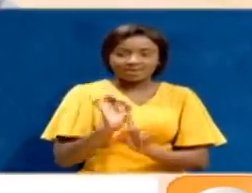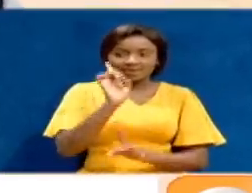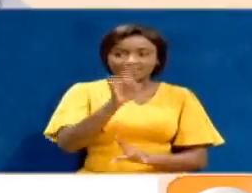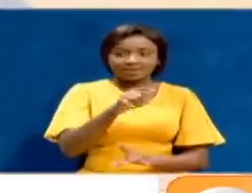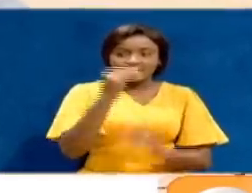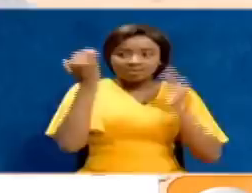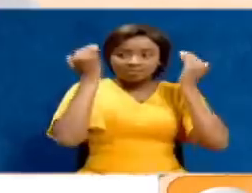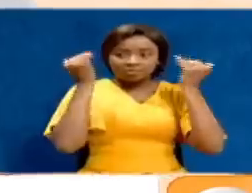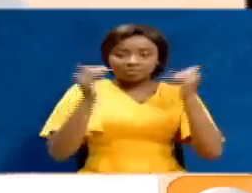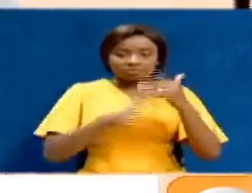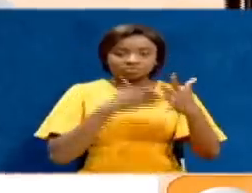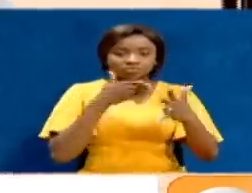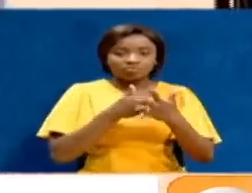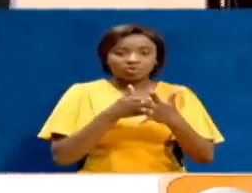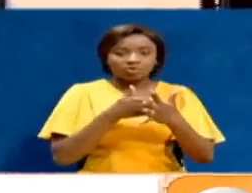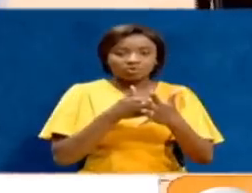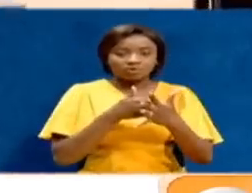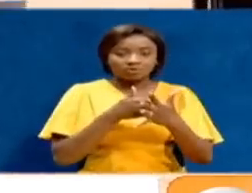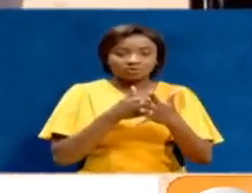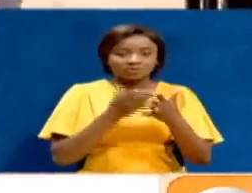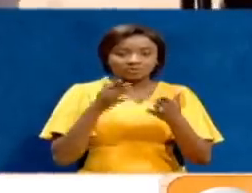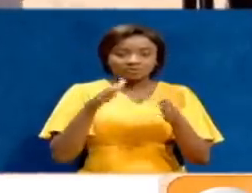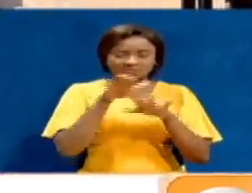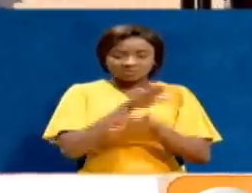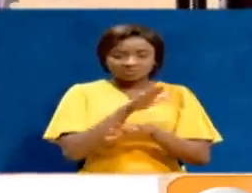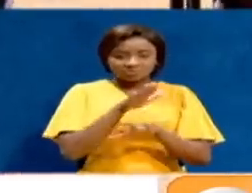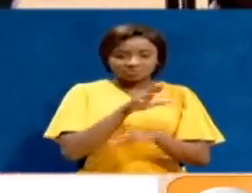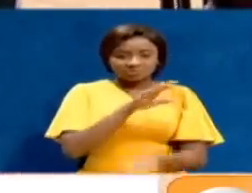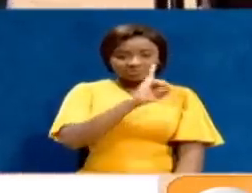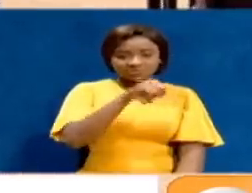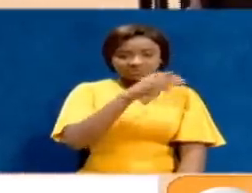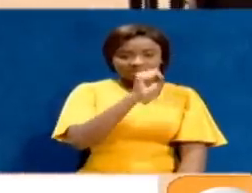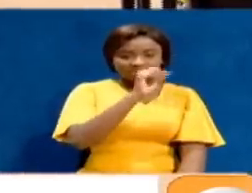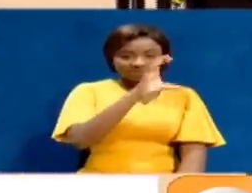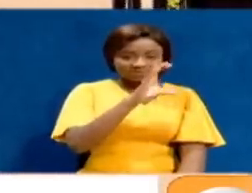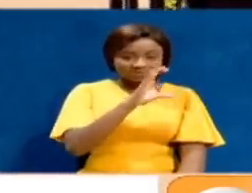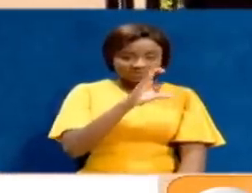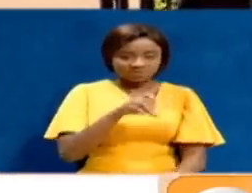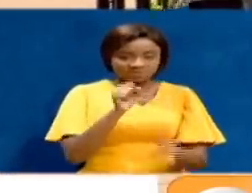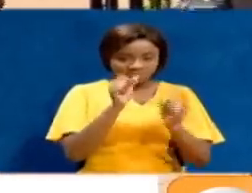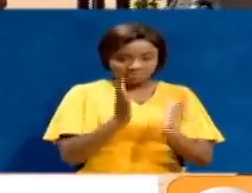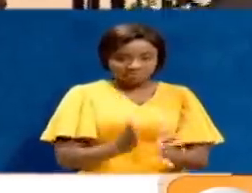mahakamani kupinga kuwepo kwa naibu mwenyekiti wa JSC Profesa Olive Mugenda.